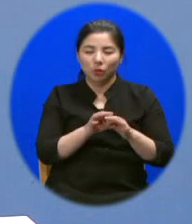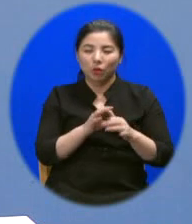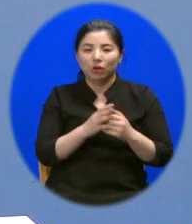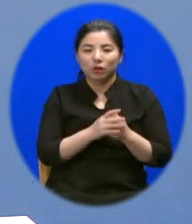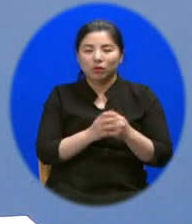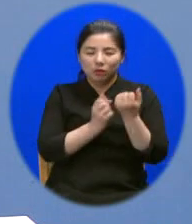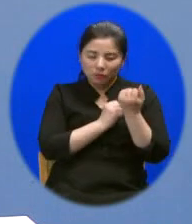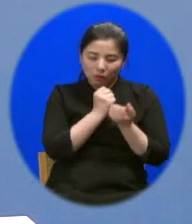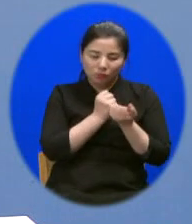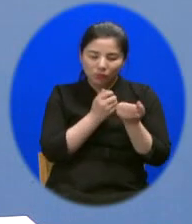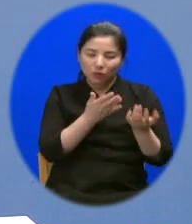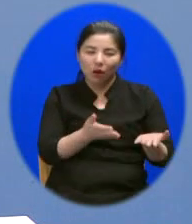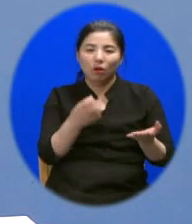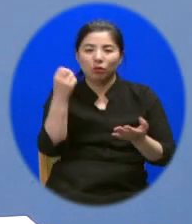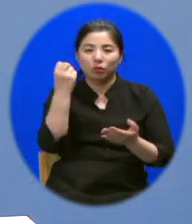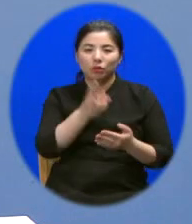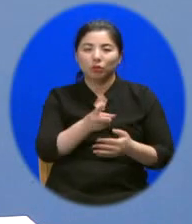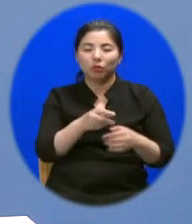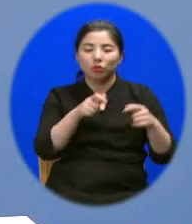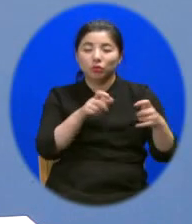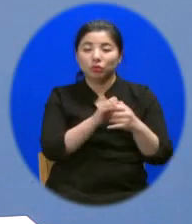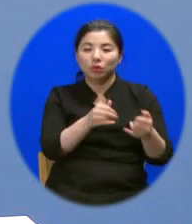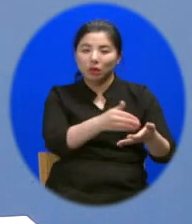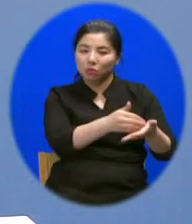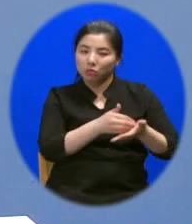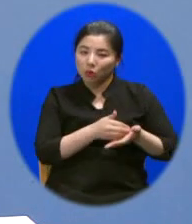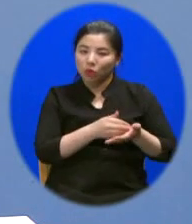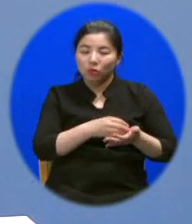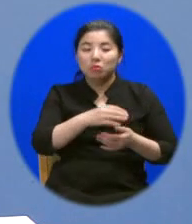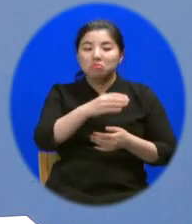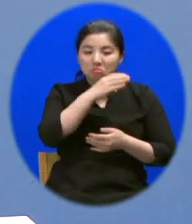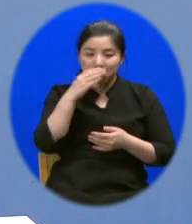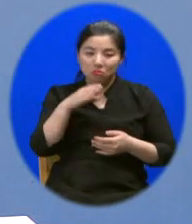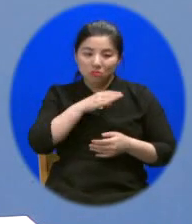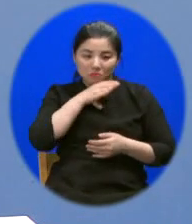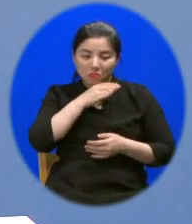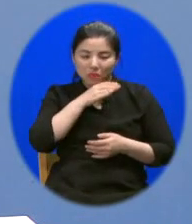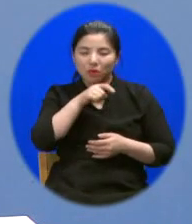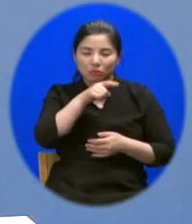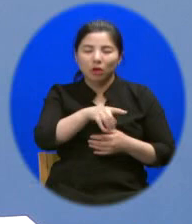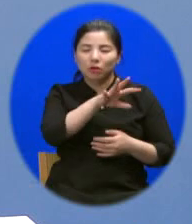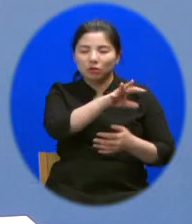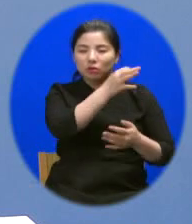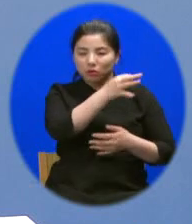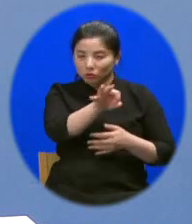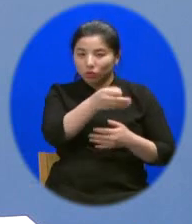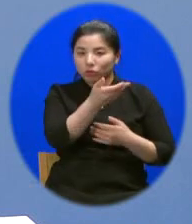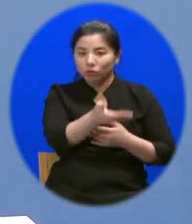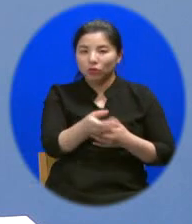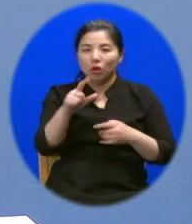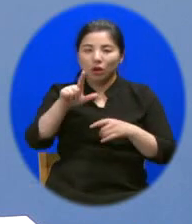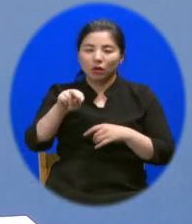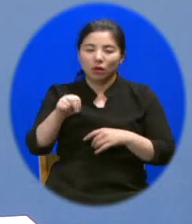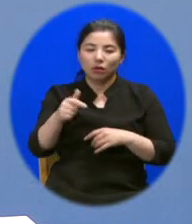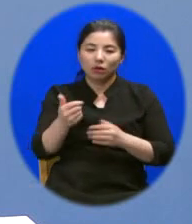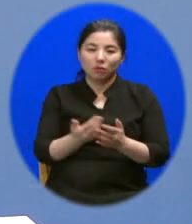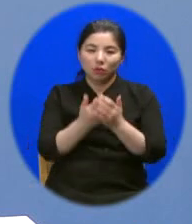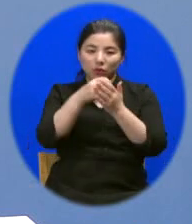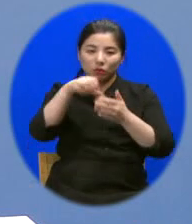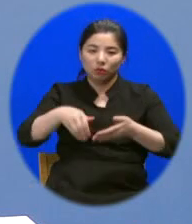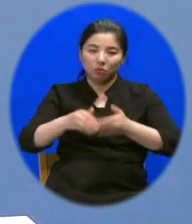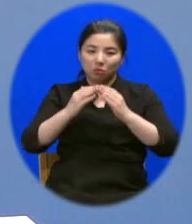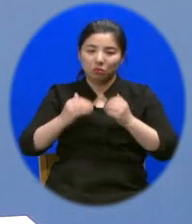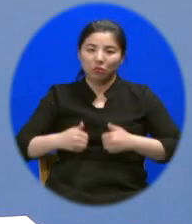설득하고 또 그 주민들의 우와 정당 하다면 그 부분을 참작해서 이 lng 발전소를 걸리버 해야지